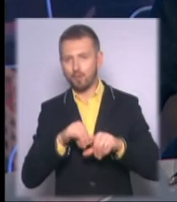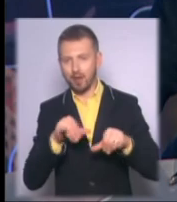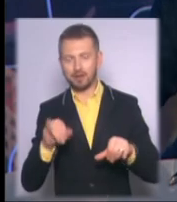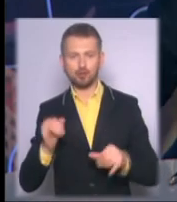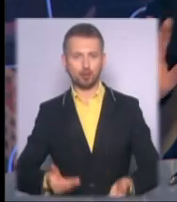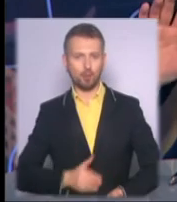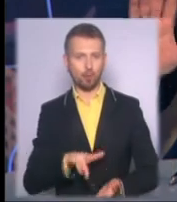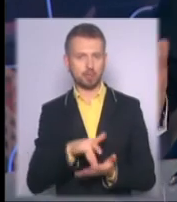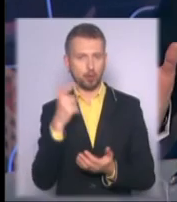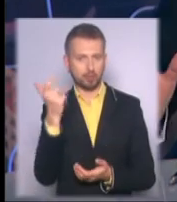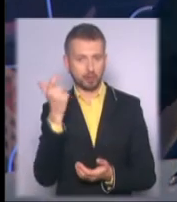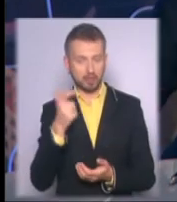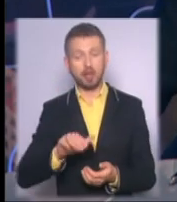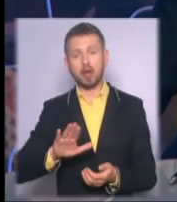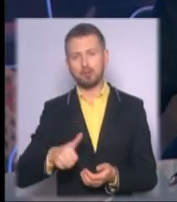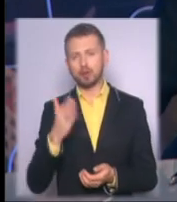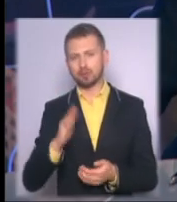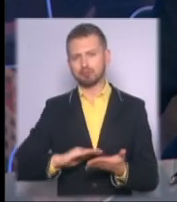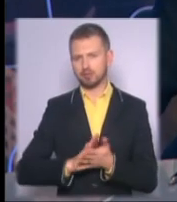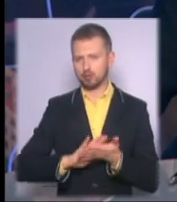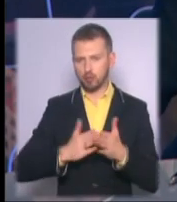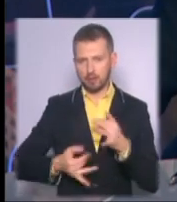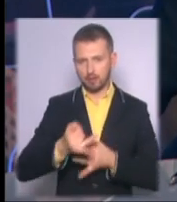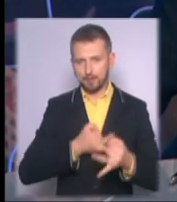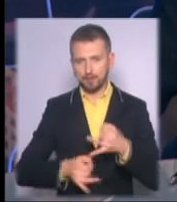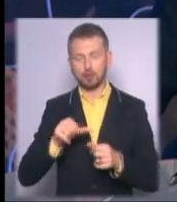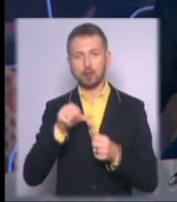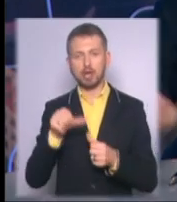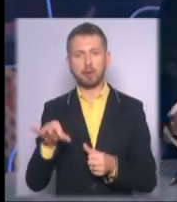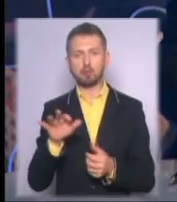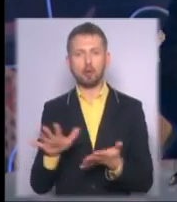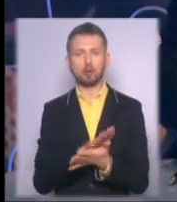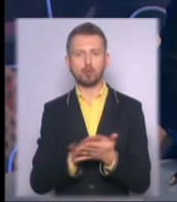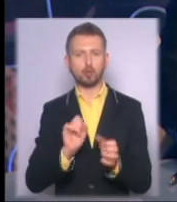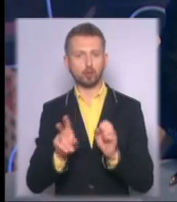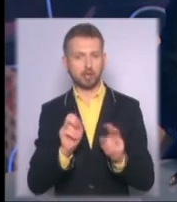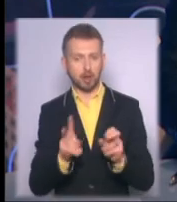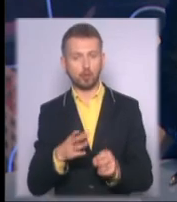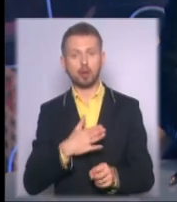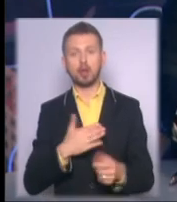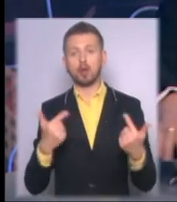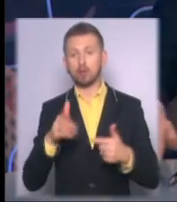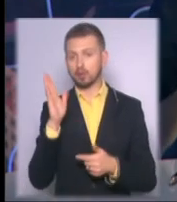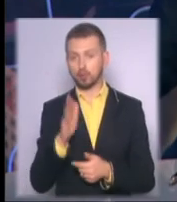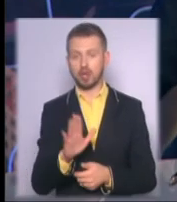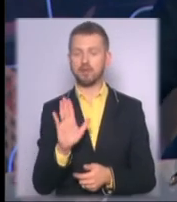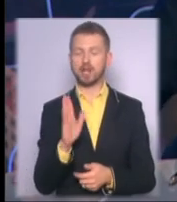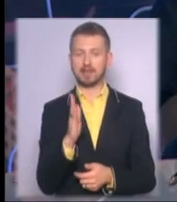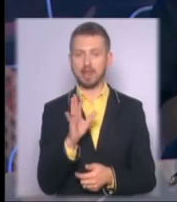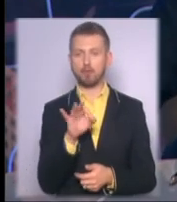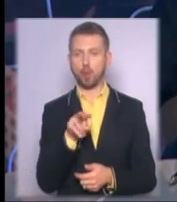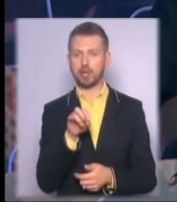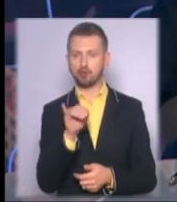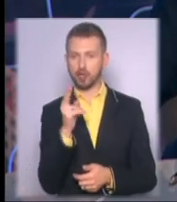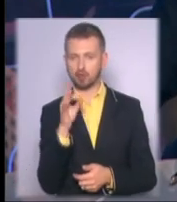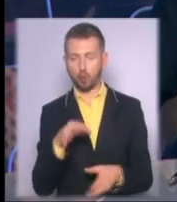про, знову ж таки, політичну ситуацію в Україні і, зокрема, про люстрацію. Нашим гостем буде Владислав Оленченко,